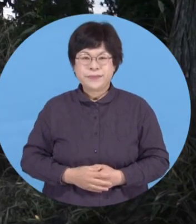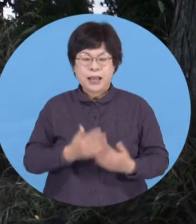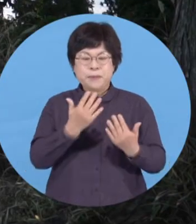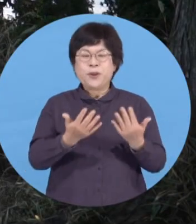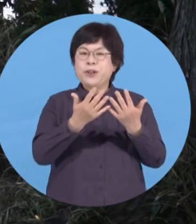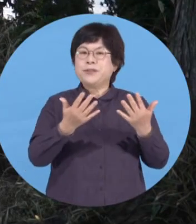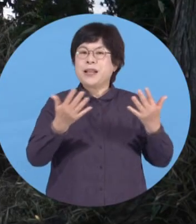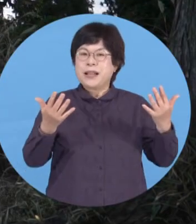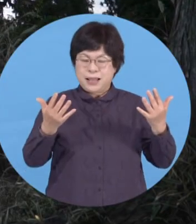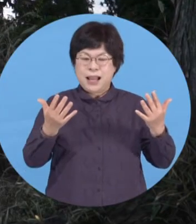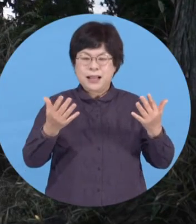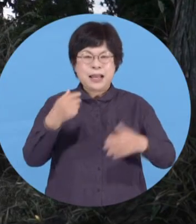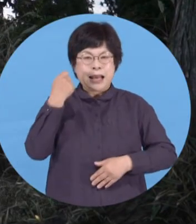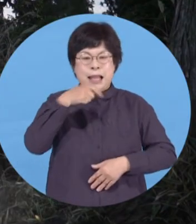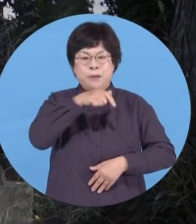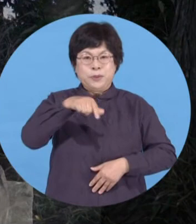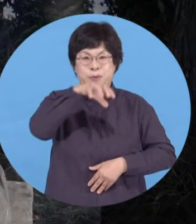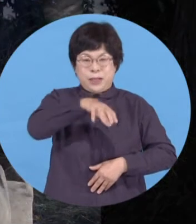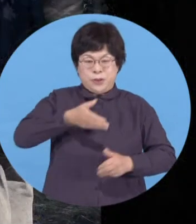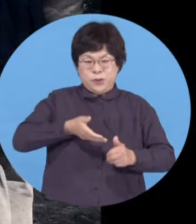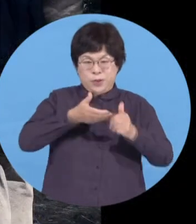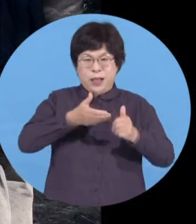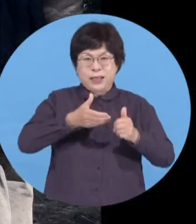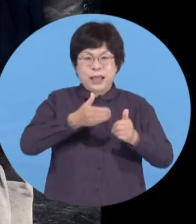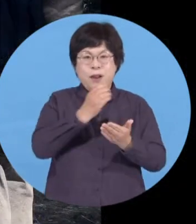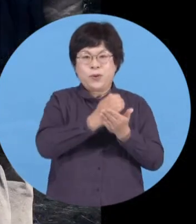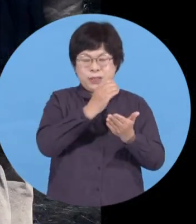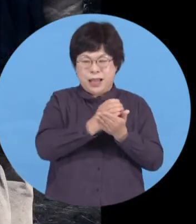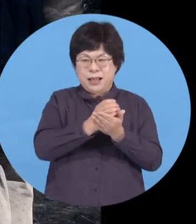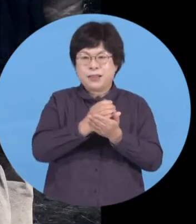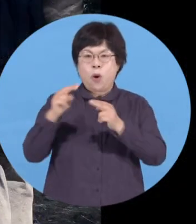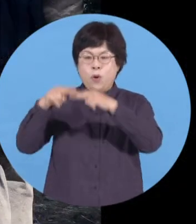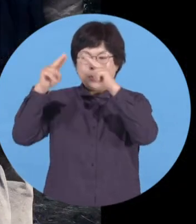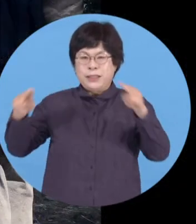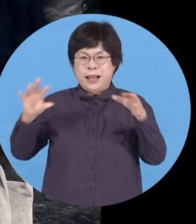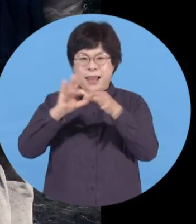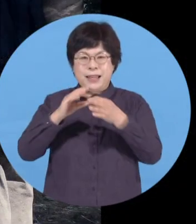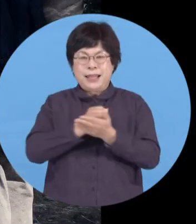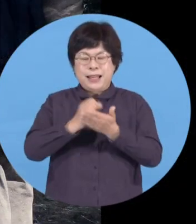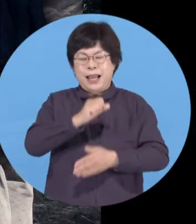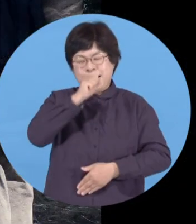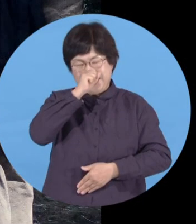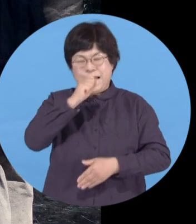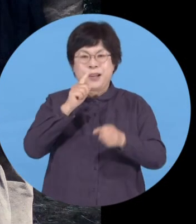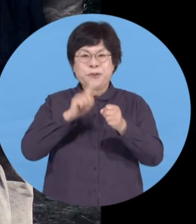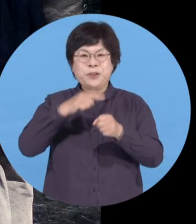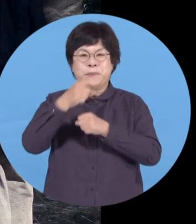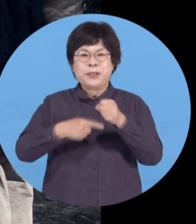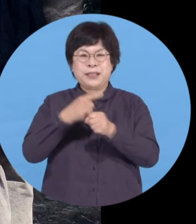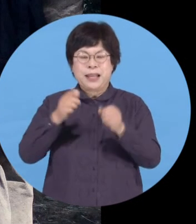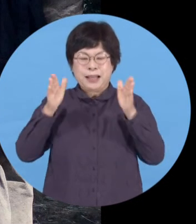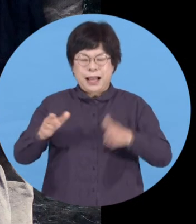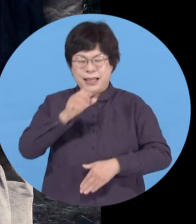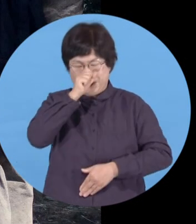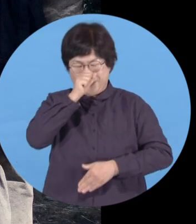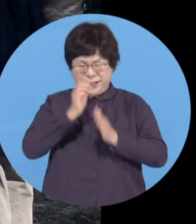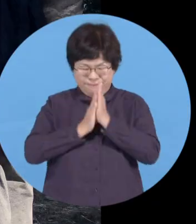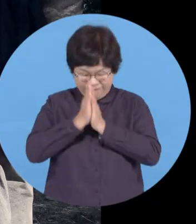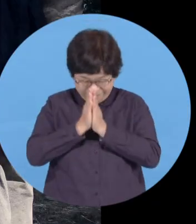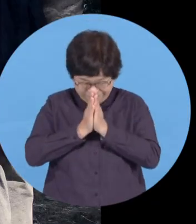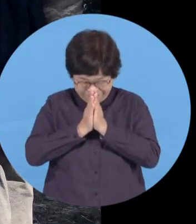い。緑豊かな南部の里で育ったお茶と富士山で縁起を担げました。今年もいい年になりますように